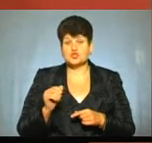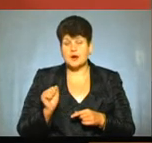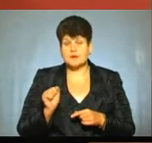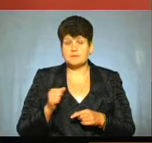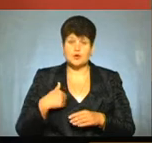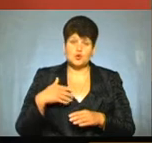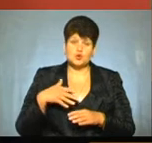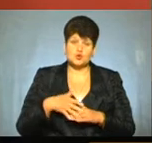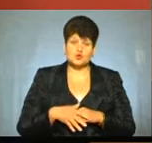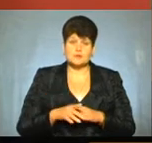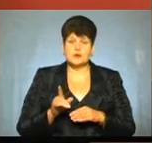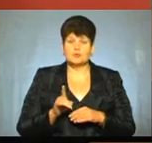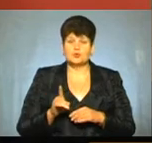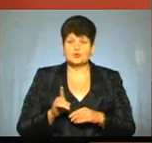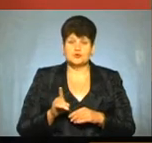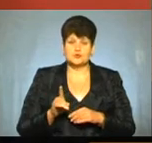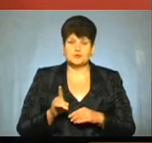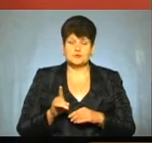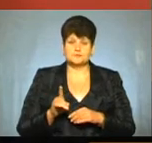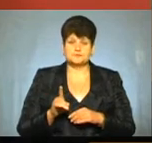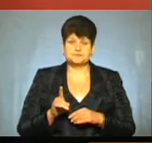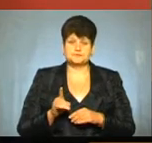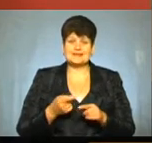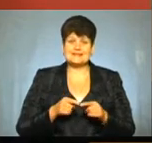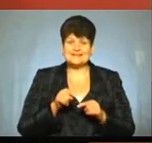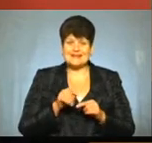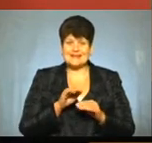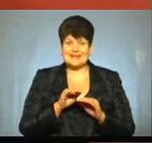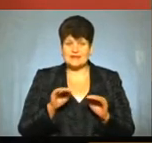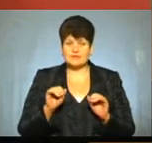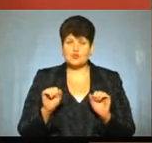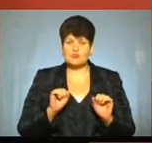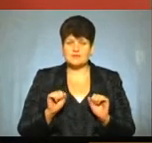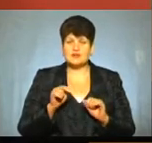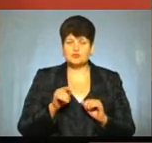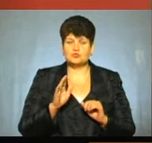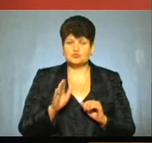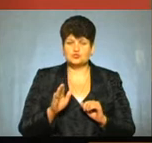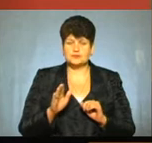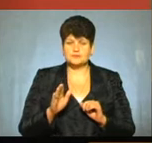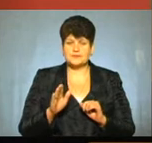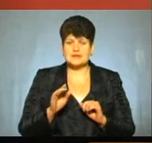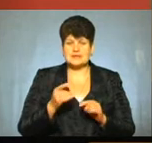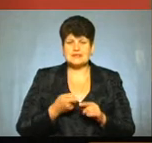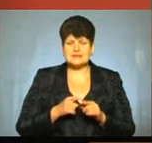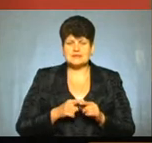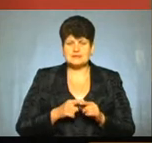хоча ми розуміємо, що, тобто, цей рівень управління йому буде, це все ж таки якісь певні переваги він